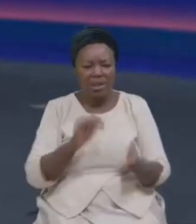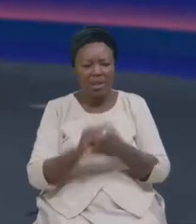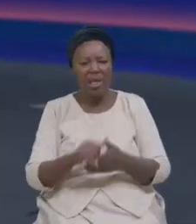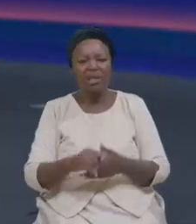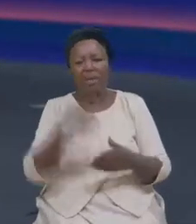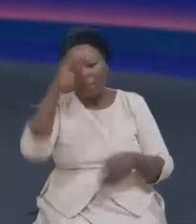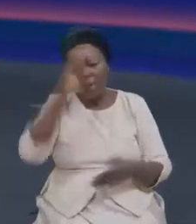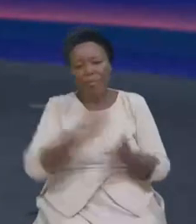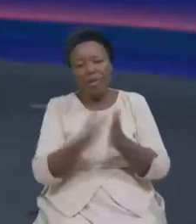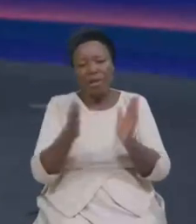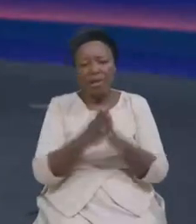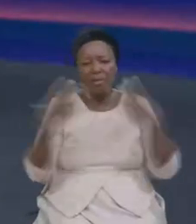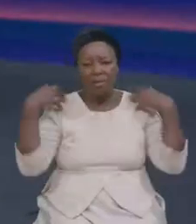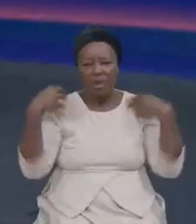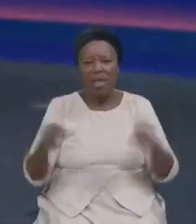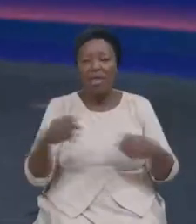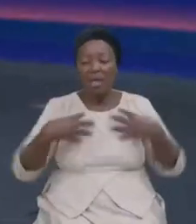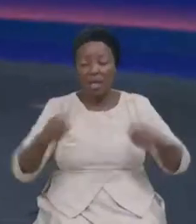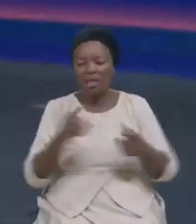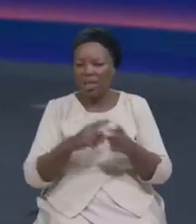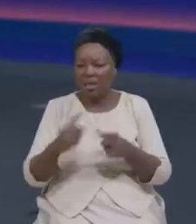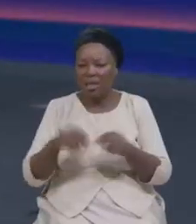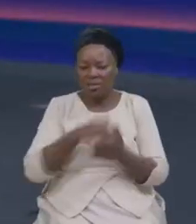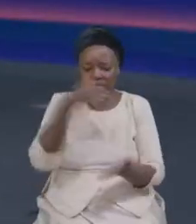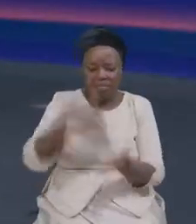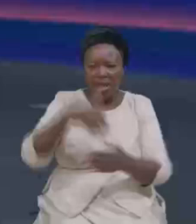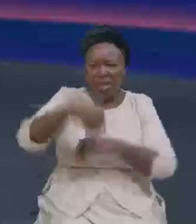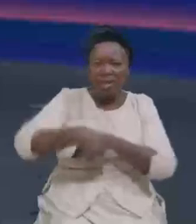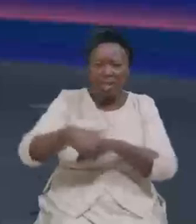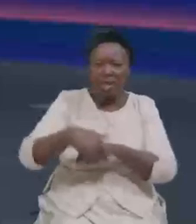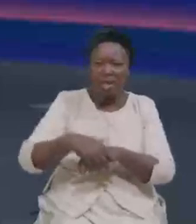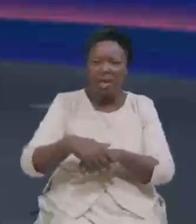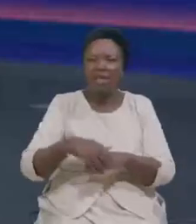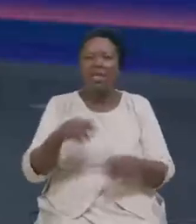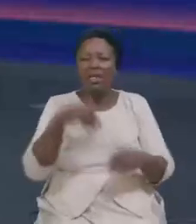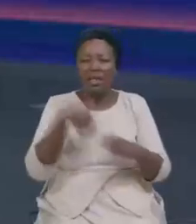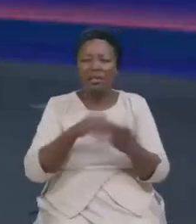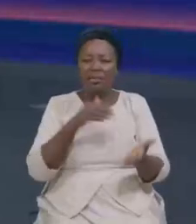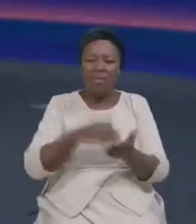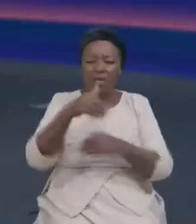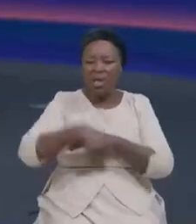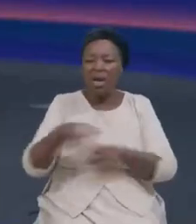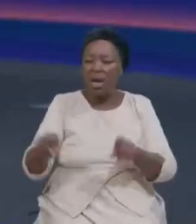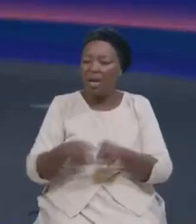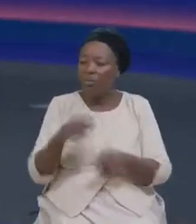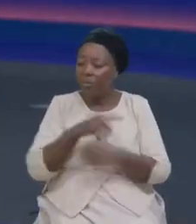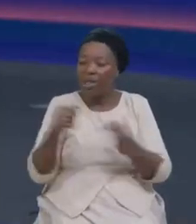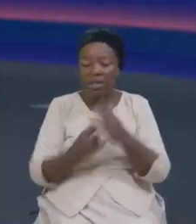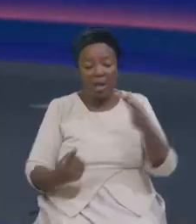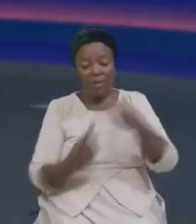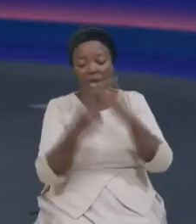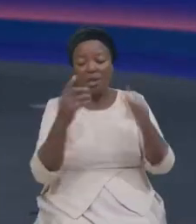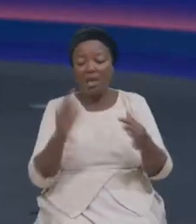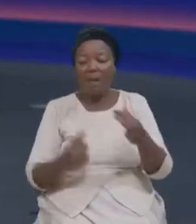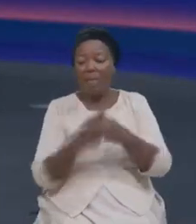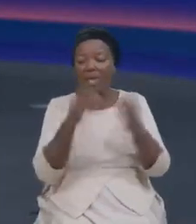minuit de la tristesse, quand tout le monde était endormi, à minuit, quand il semblait que tout était à la renverse pour toi et pour